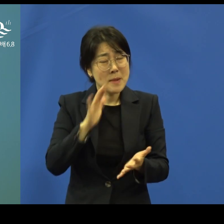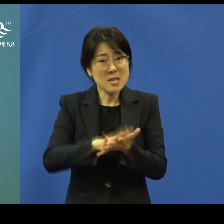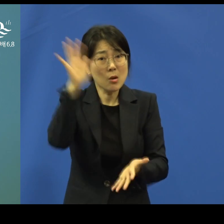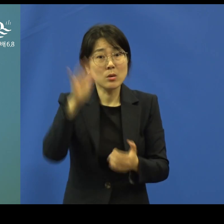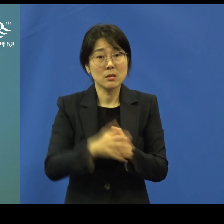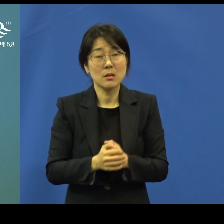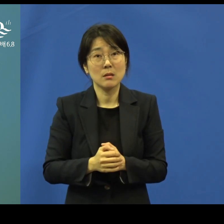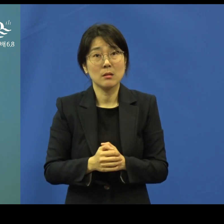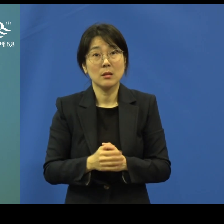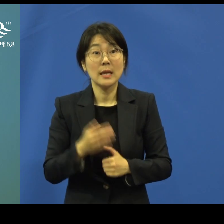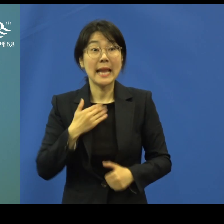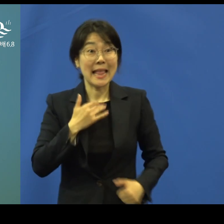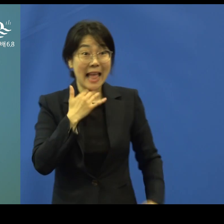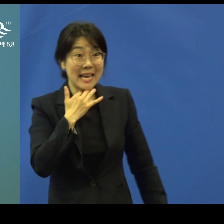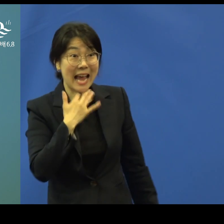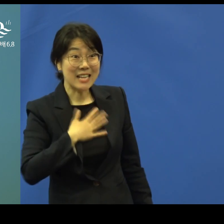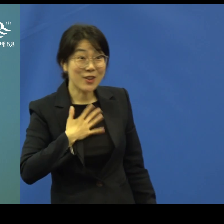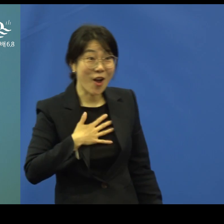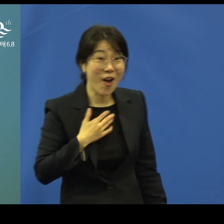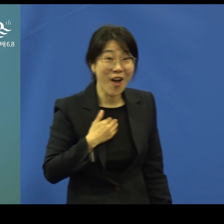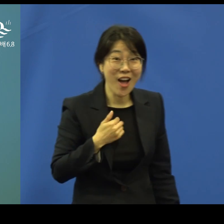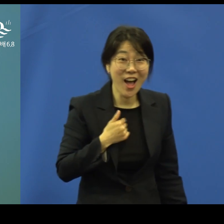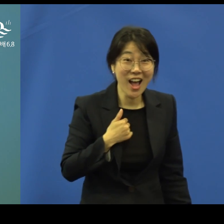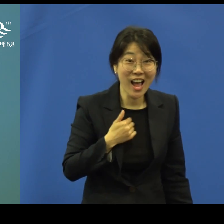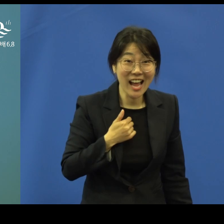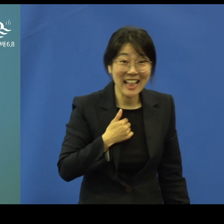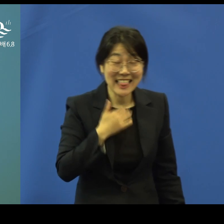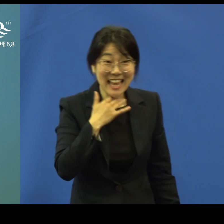제 나이 조금 아시죠, 여러분? 그죠?